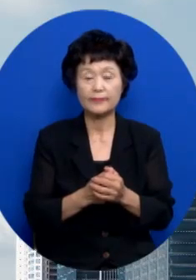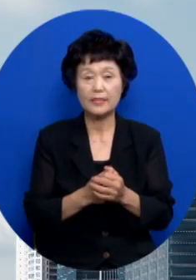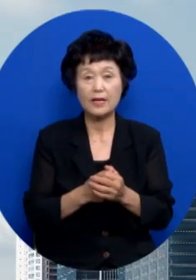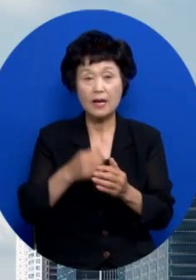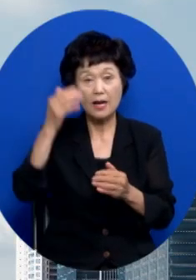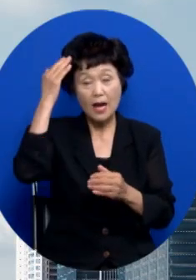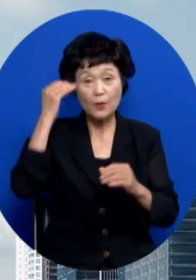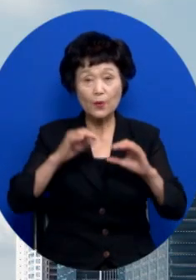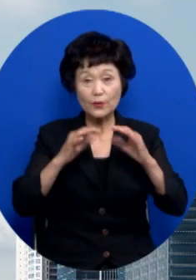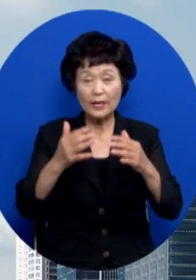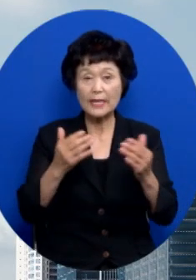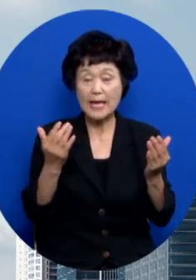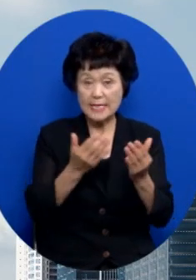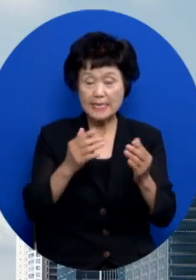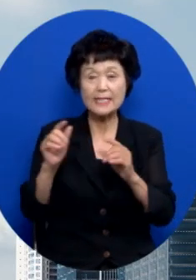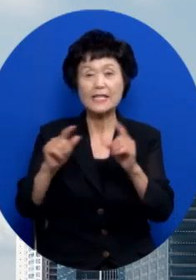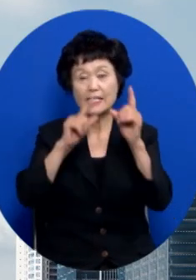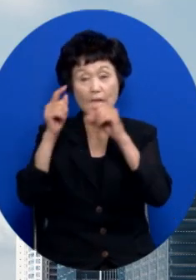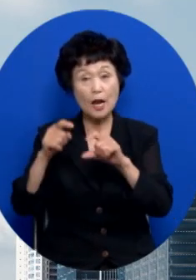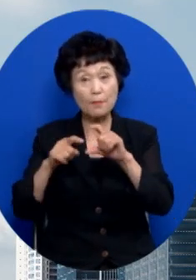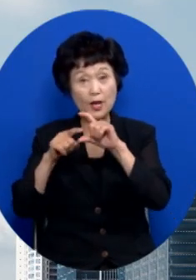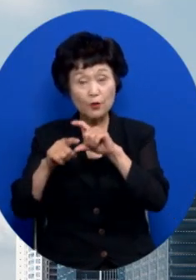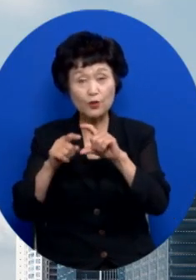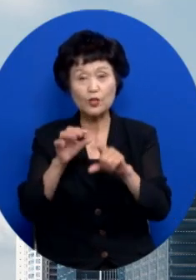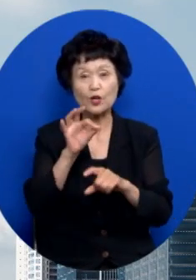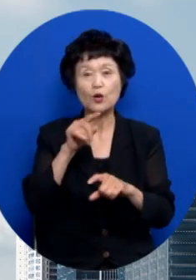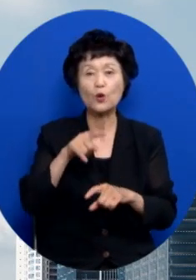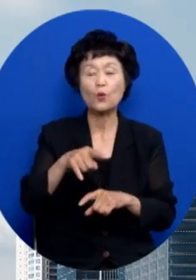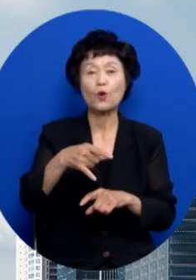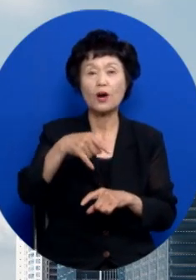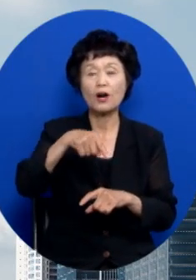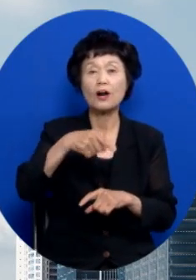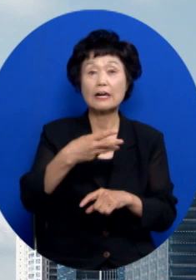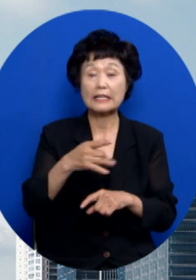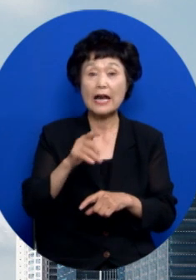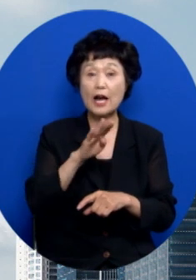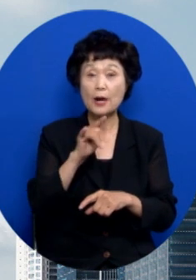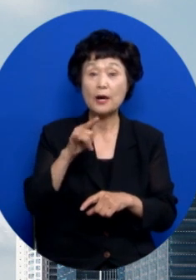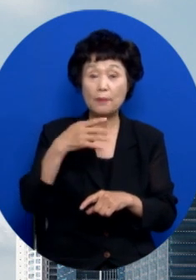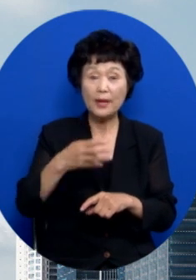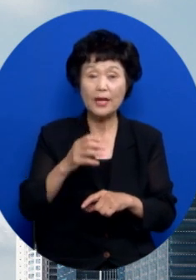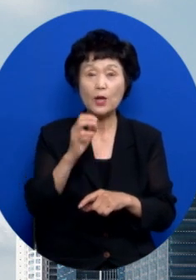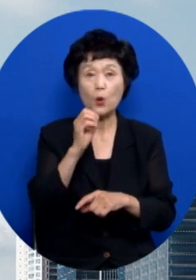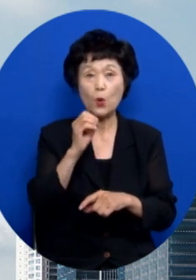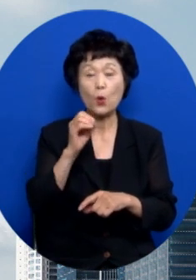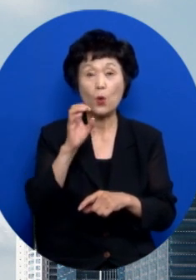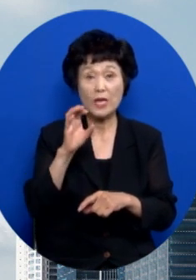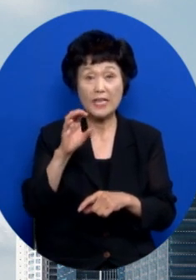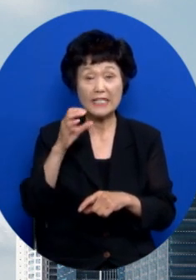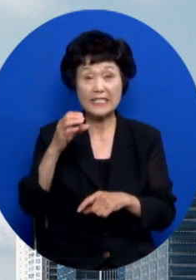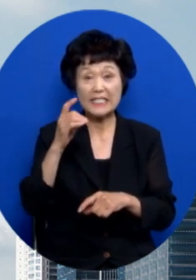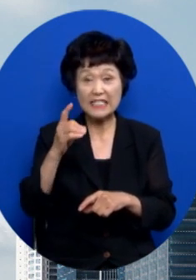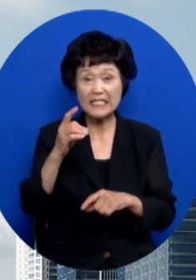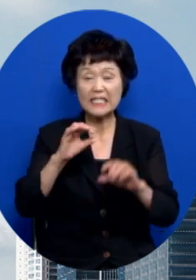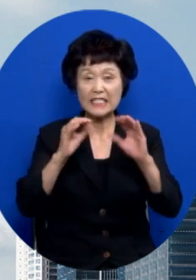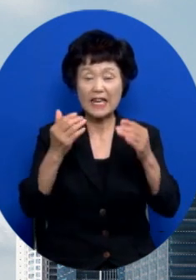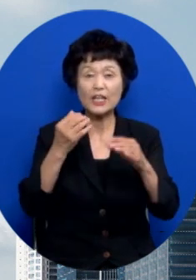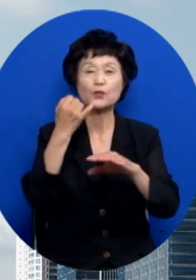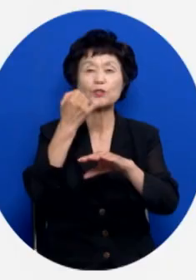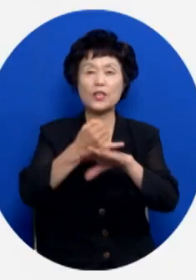우리나라의 일과 삶의 균형 이른바 워라밸이 OECD 국가 가운데 최하위 수준이라는 연구 결과가